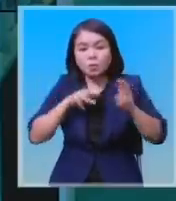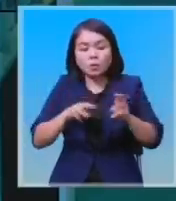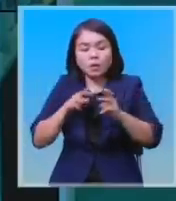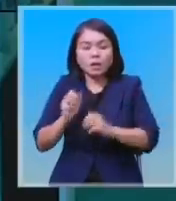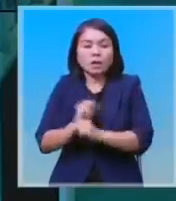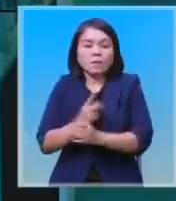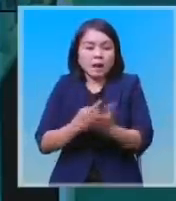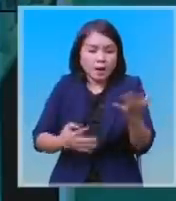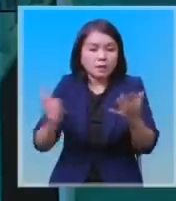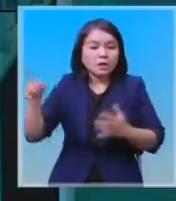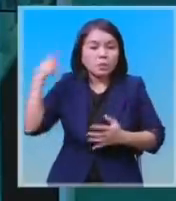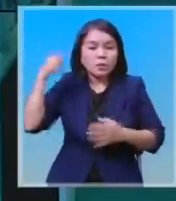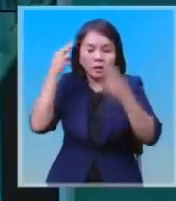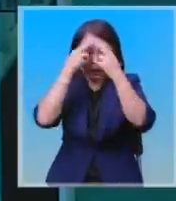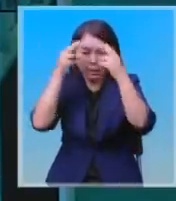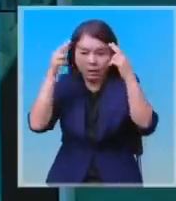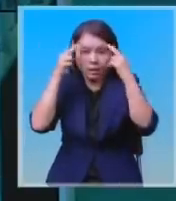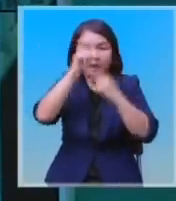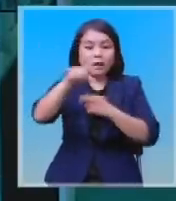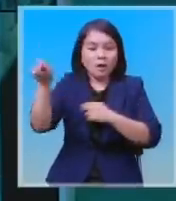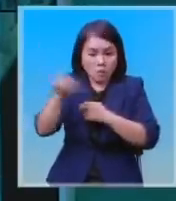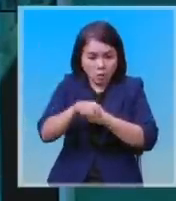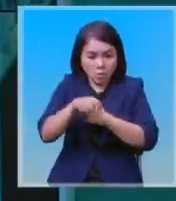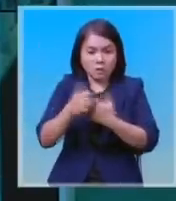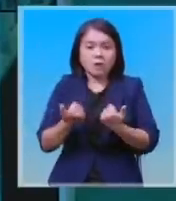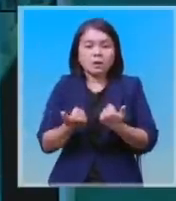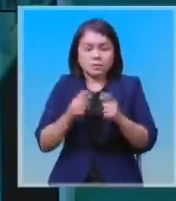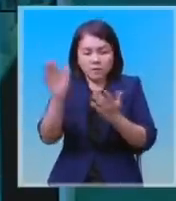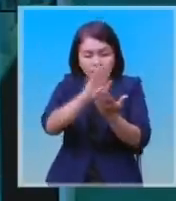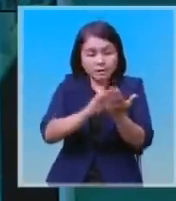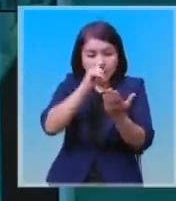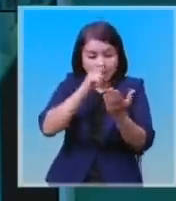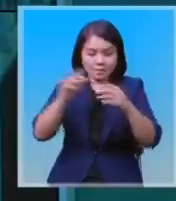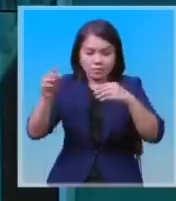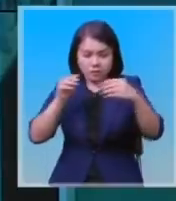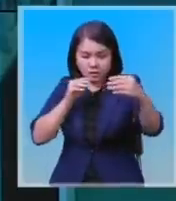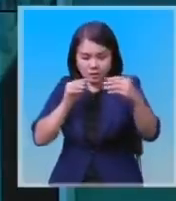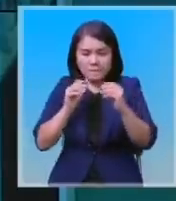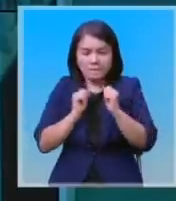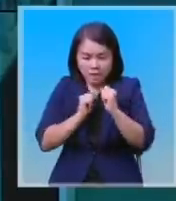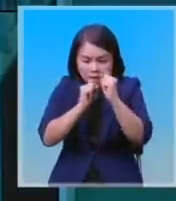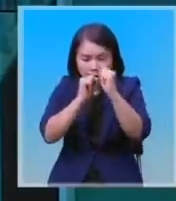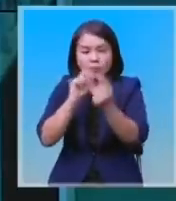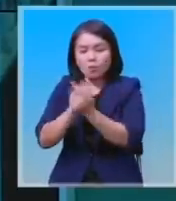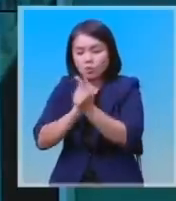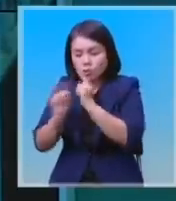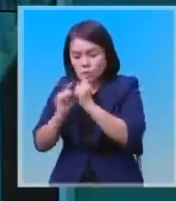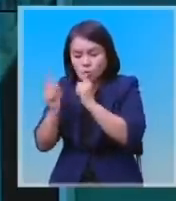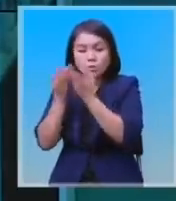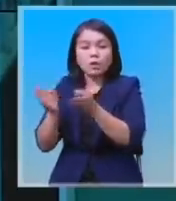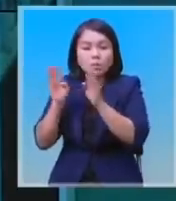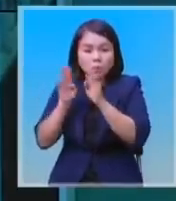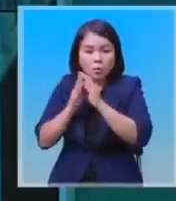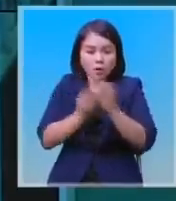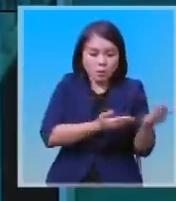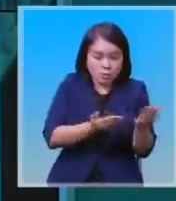มล่าสุดนี้นะครับคือว่าเราก็มีความประนีประนอมเนาะพยายามที่จะให้ครอบครัวเขาเนี่ยมาเจอกันแล้วก็ต้องการที่จะให้เขาคุยกัน